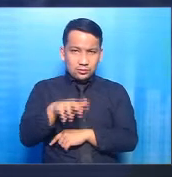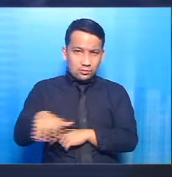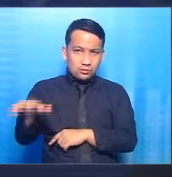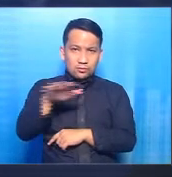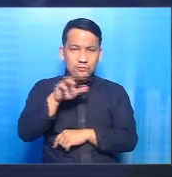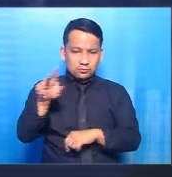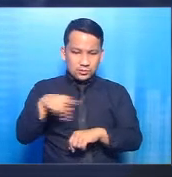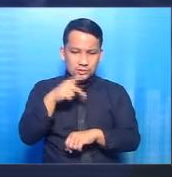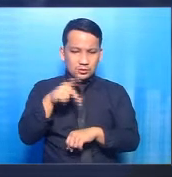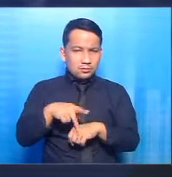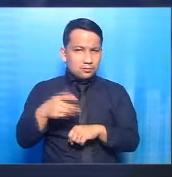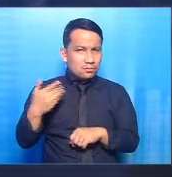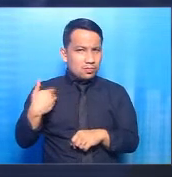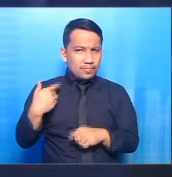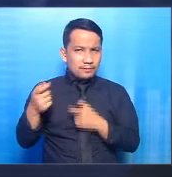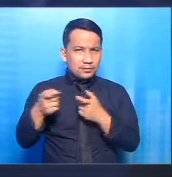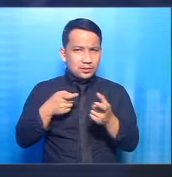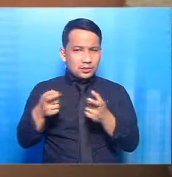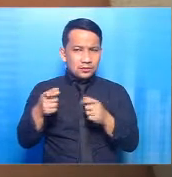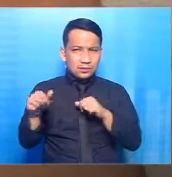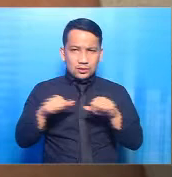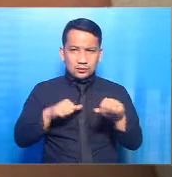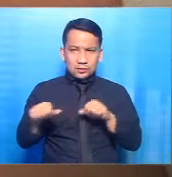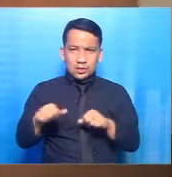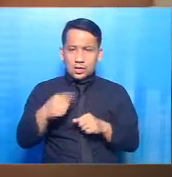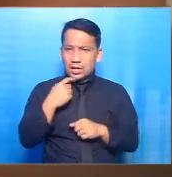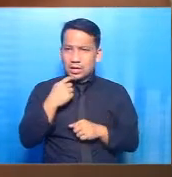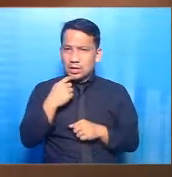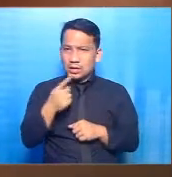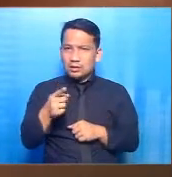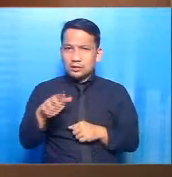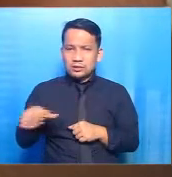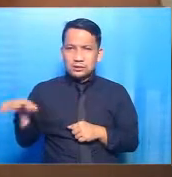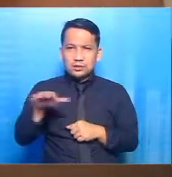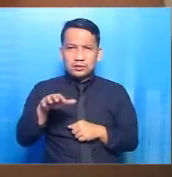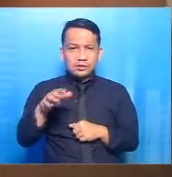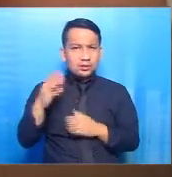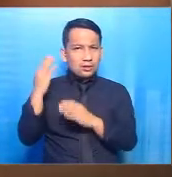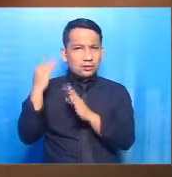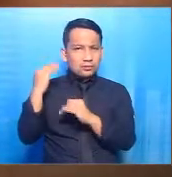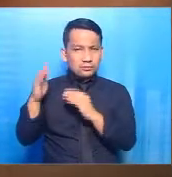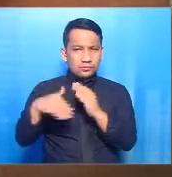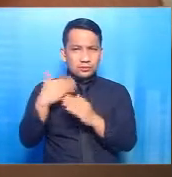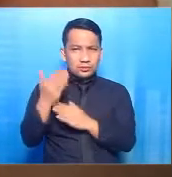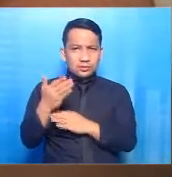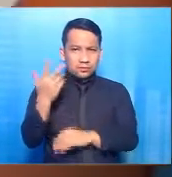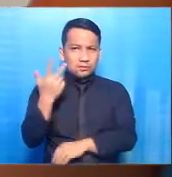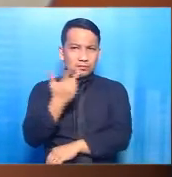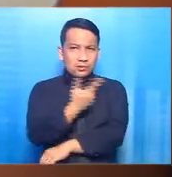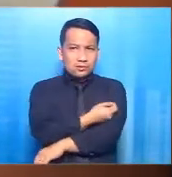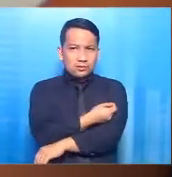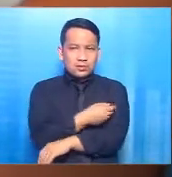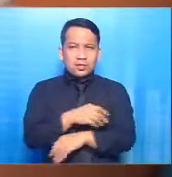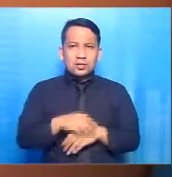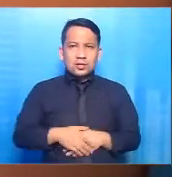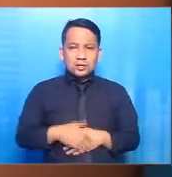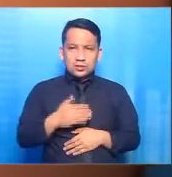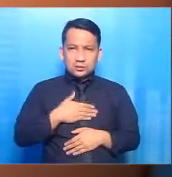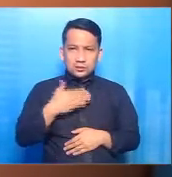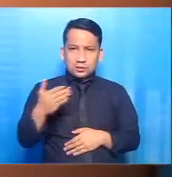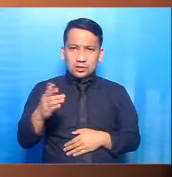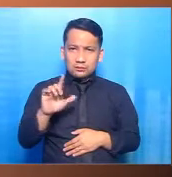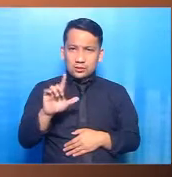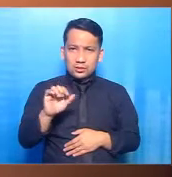bansa kung hindi ito maaaksyonan. Kaya ni Liachon, ang pag-asa ngayon ay ang pagbabakuna. May mungkahi rin si